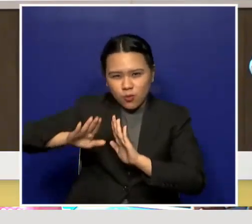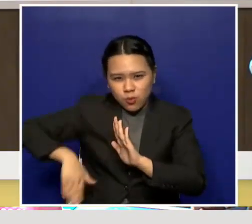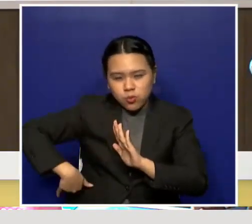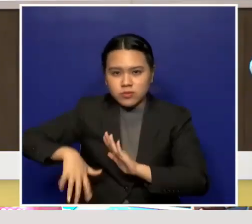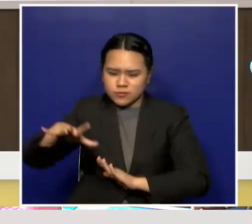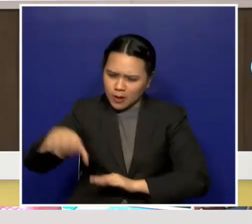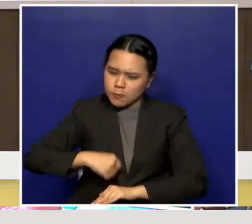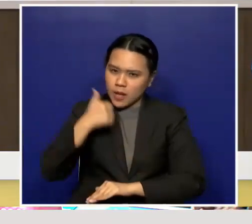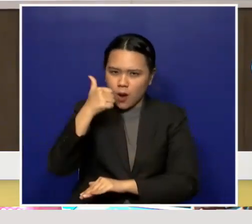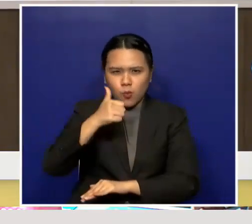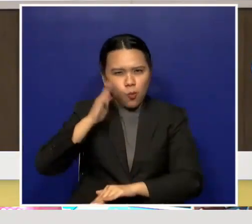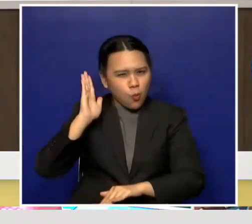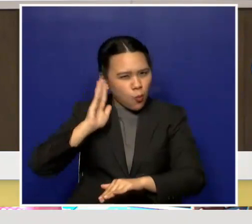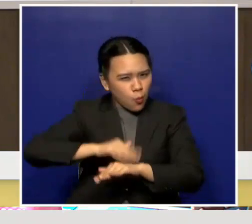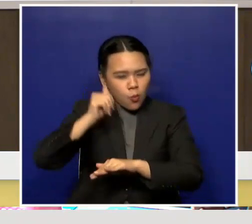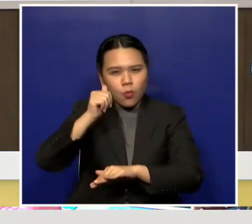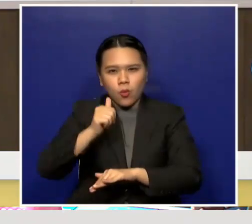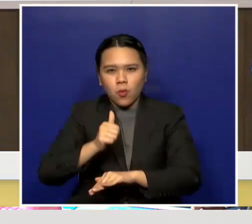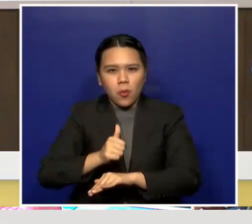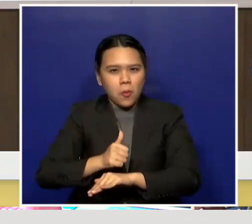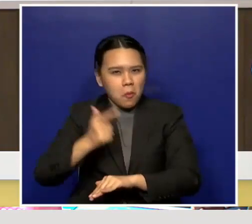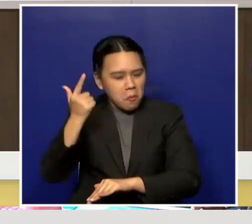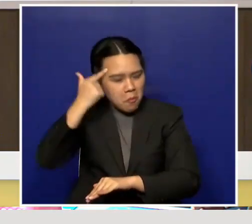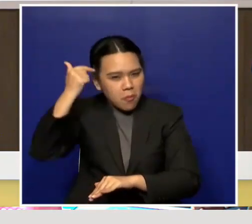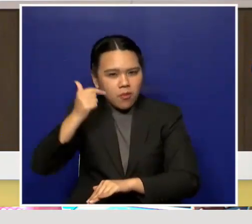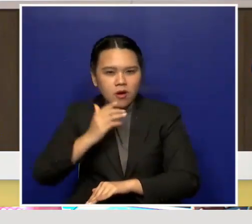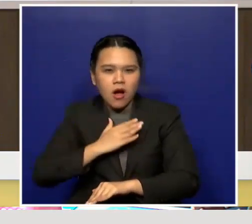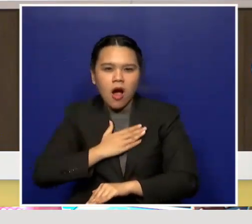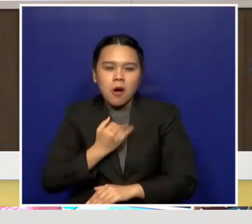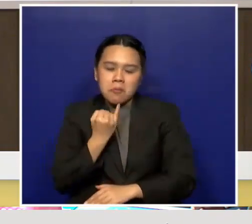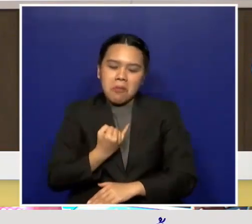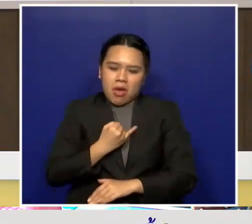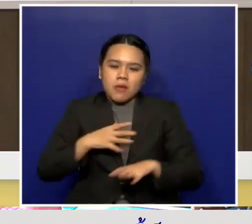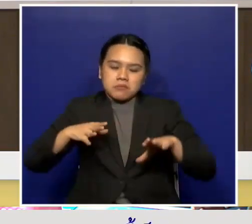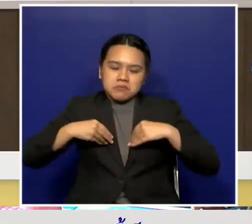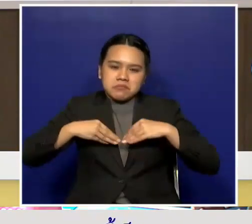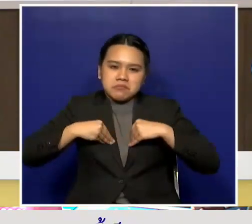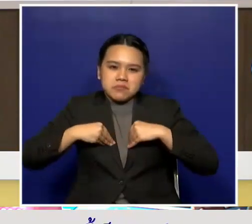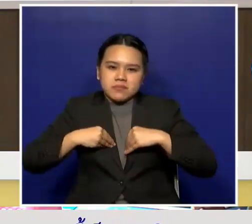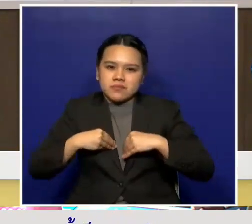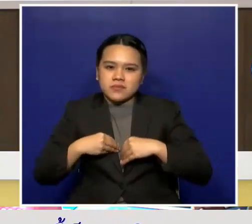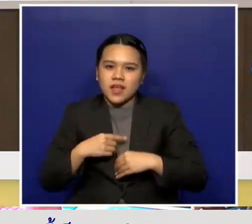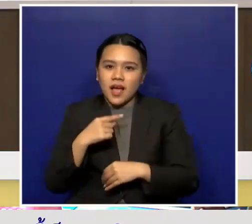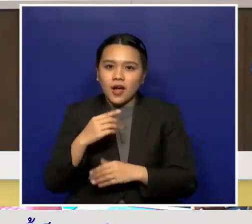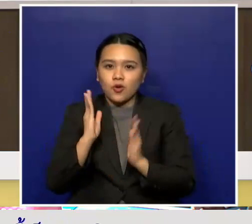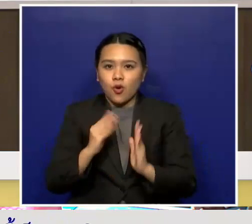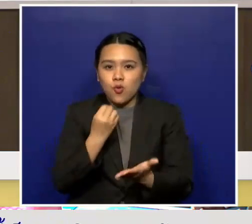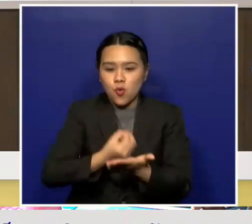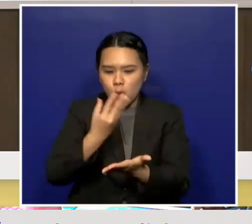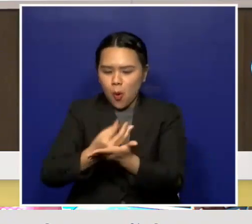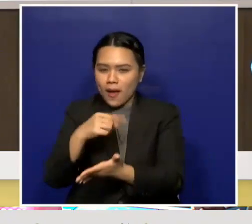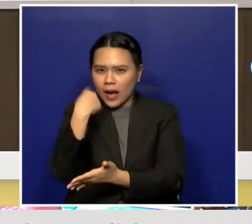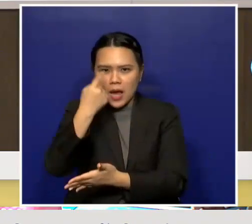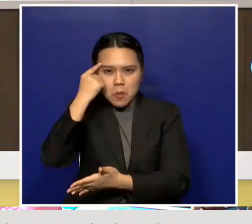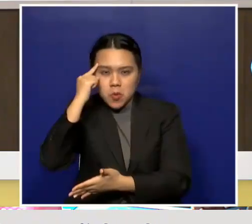เก่งสุดๆสาธุเก่งมากผมยอมแพ้ผมไม่เอ่ยชื่อนะเจ ้าสัวรายใดท่านไปนึกเอาเองยิ่งกว่